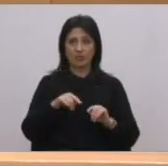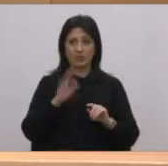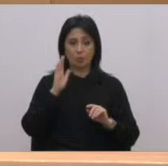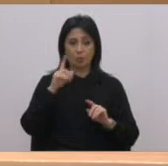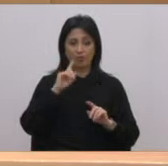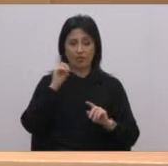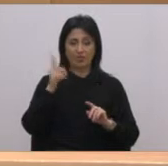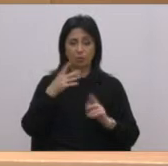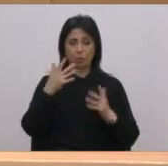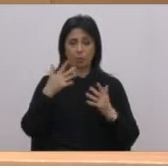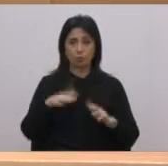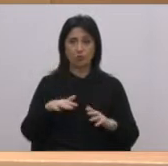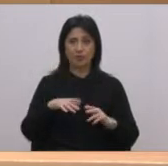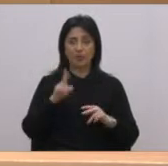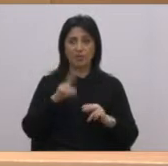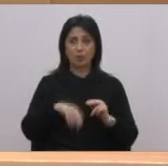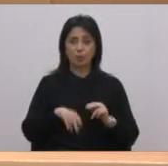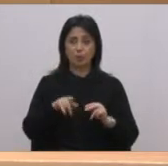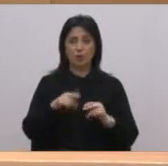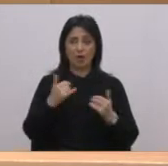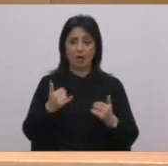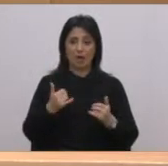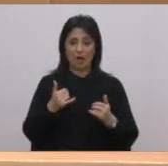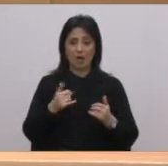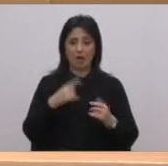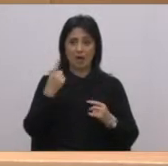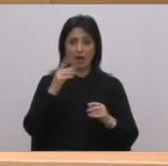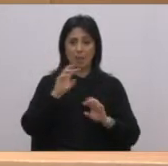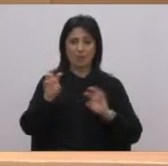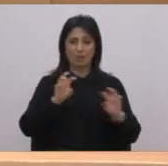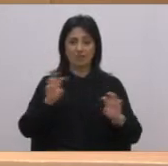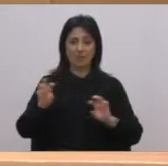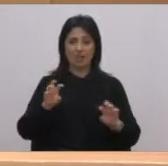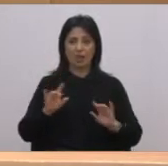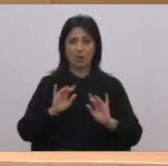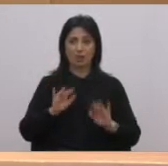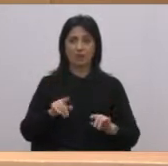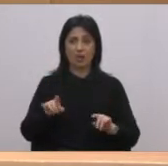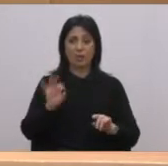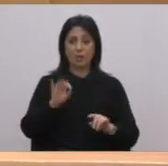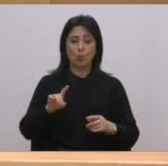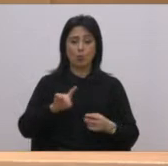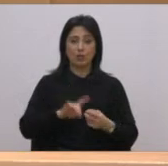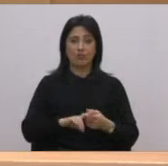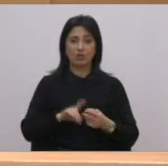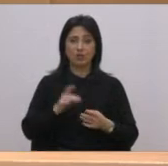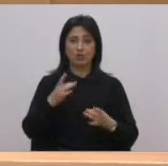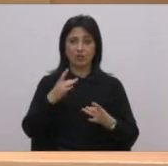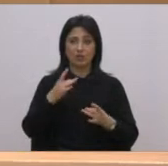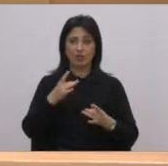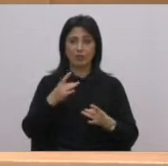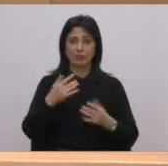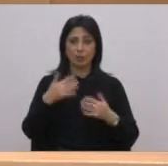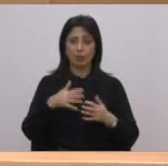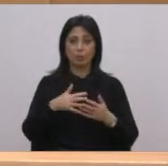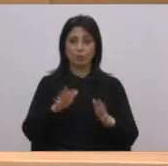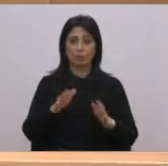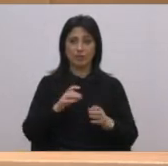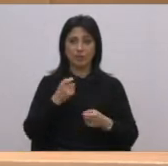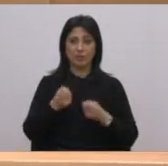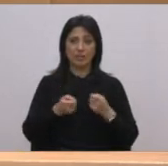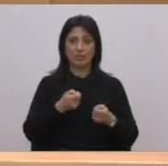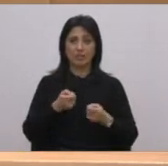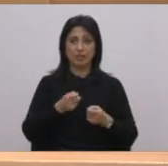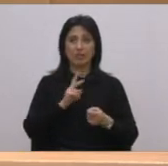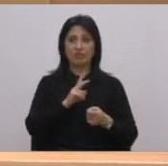მომავალ წელს უკვე დასრულდება, ამჟამად გამრიცხველიანება მიმდინარეობს. ამასთან დაკავშირებით რო გვითხრათ უფრო მეტად დეტალურად,